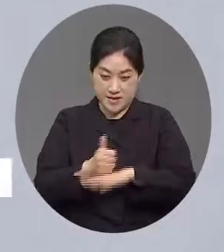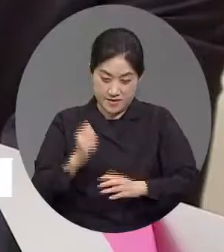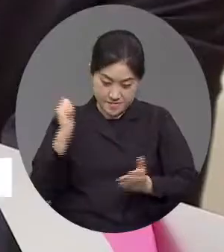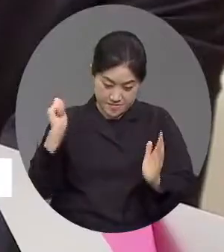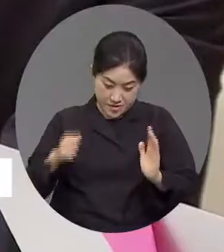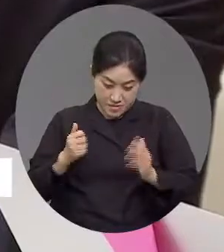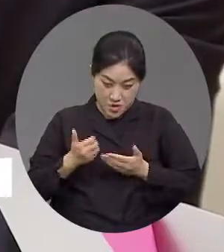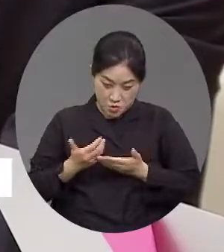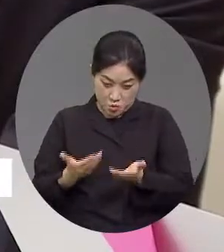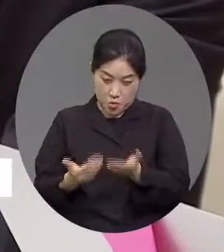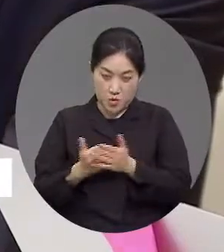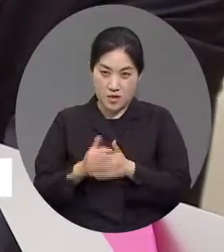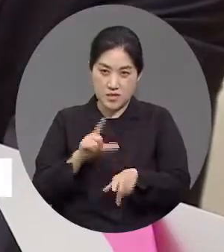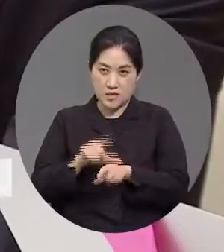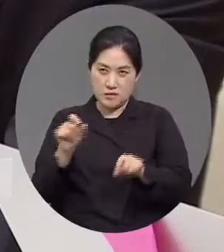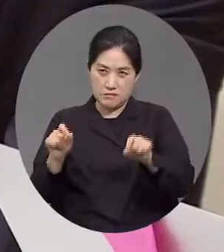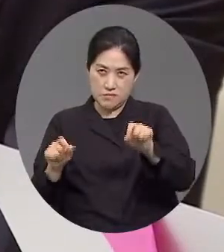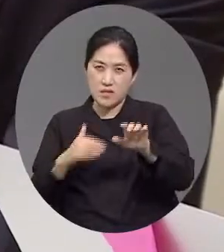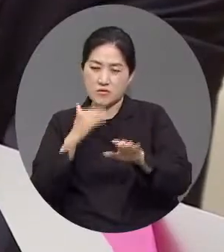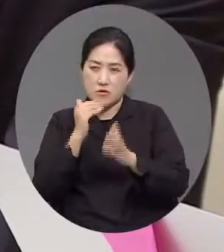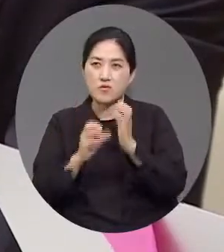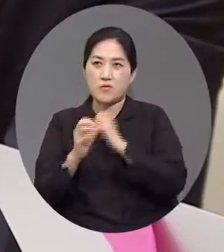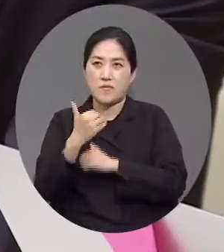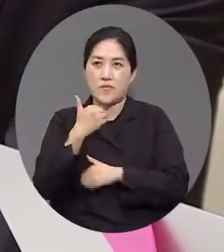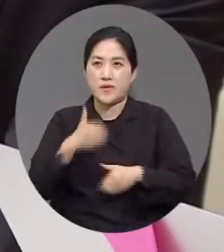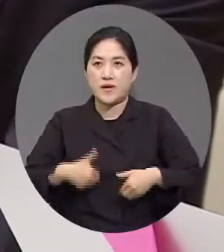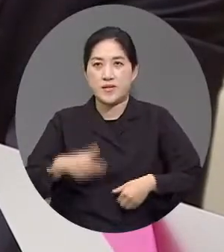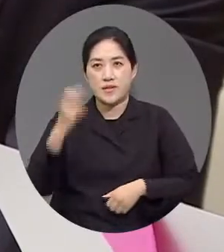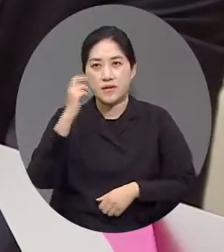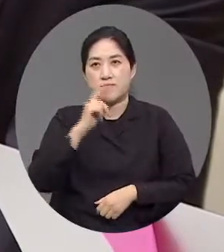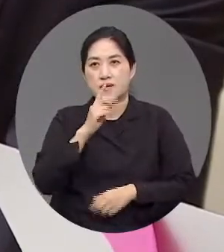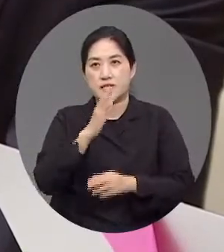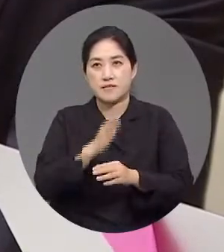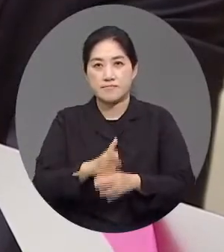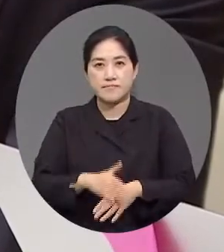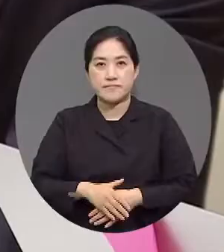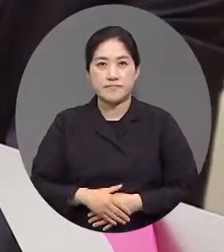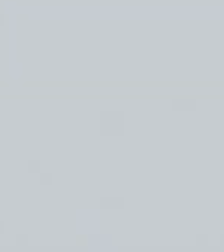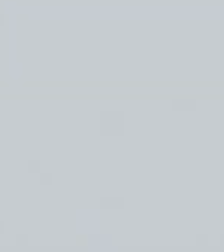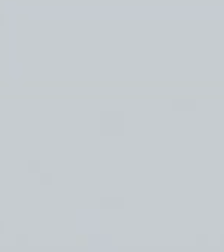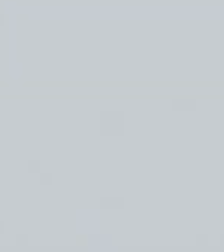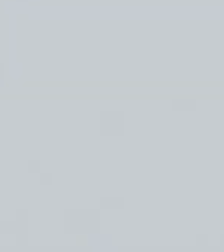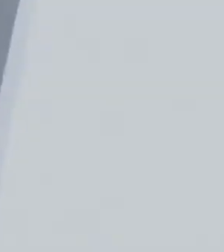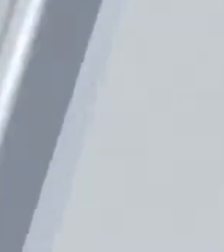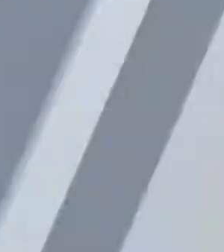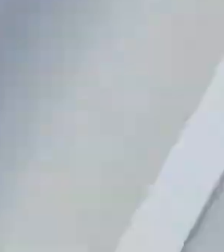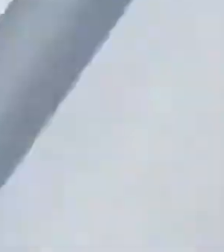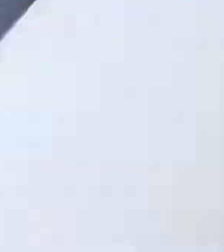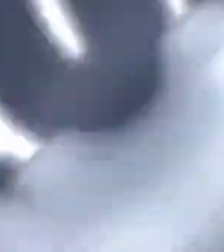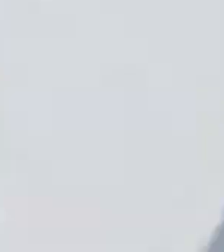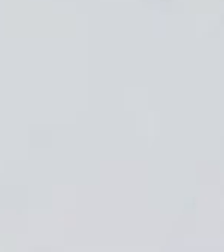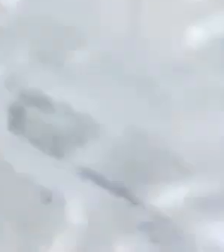특별까진 시간이 더 걸릴 수 있다는 관측도 나옵니다. MBC 뉴스 정상빈입니다.